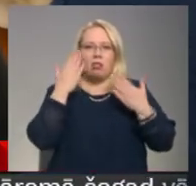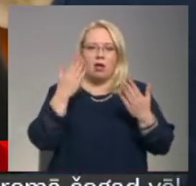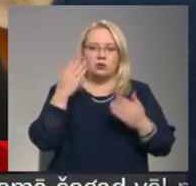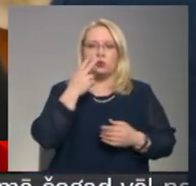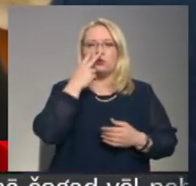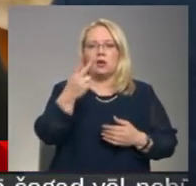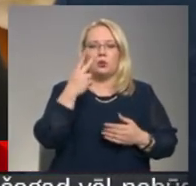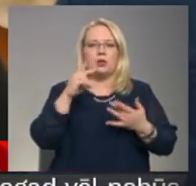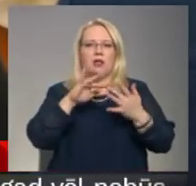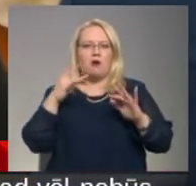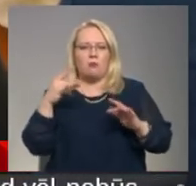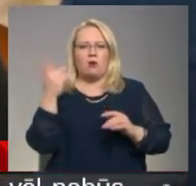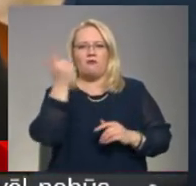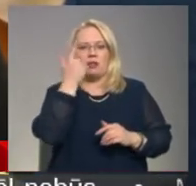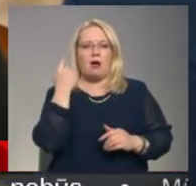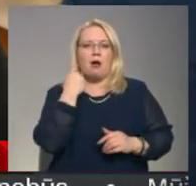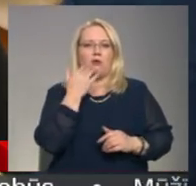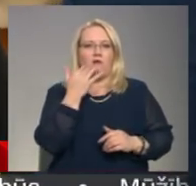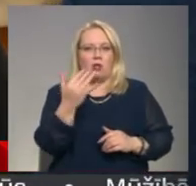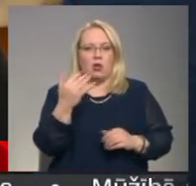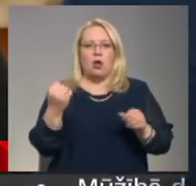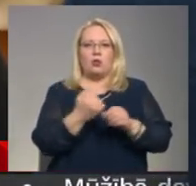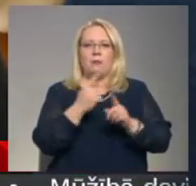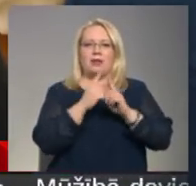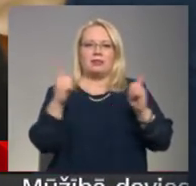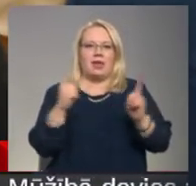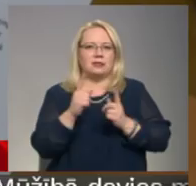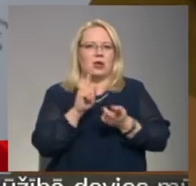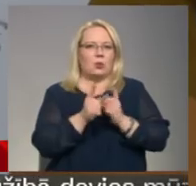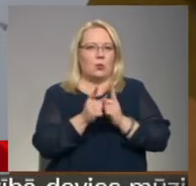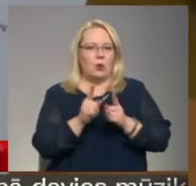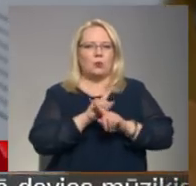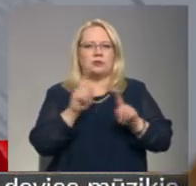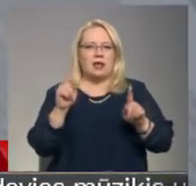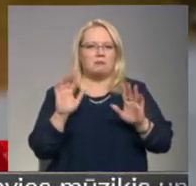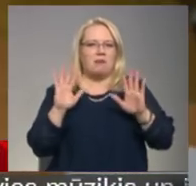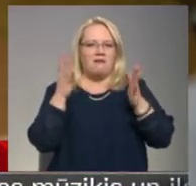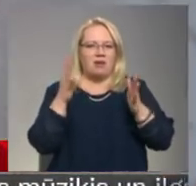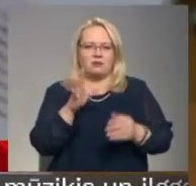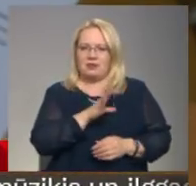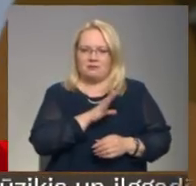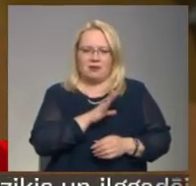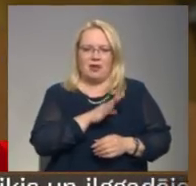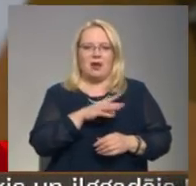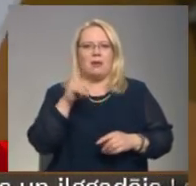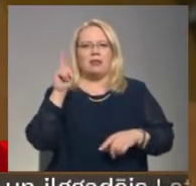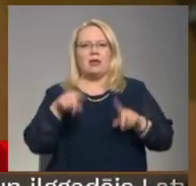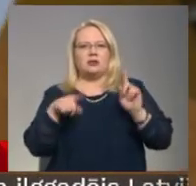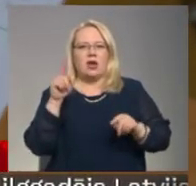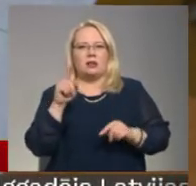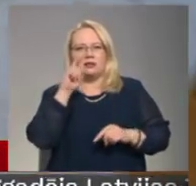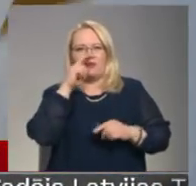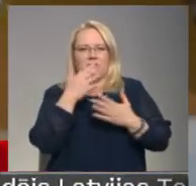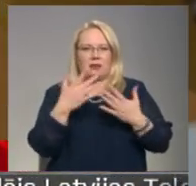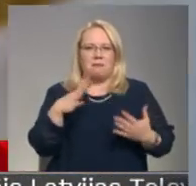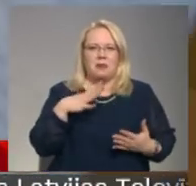skatoties informāciju un filmas angļu valodā. Tomēr teksta tulkošana uzreiz nedavusies rokās. Dažādas siltības bija, nianses